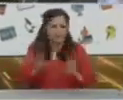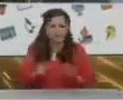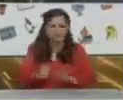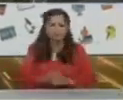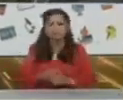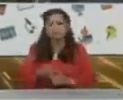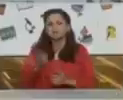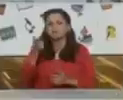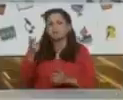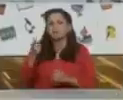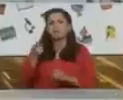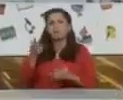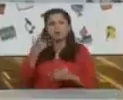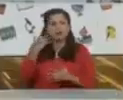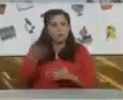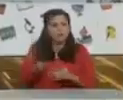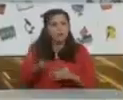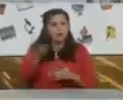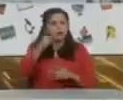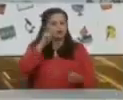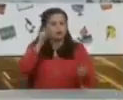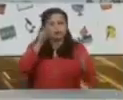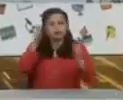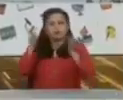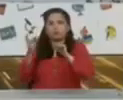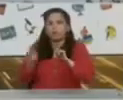इतनी तेजी से हो रहे परिवर्तन